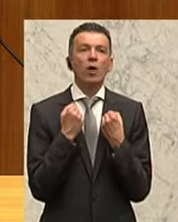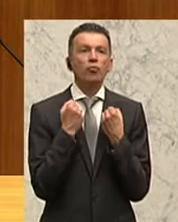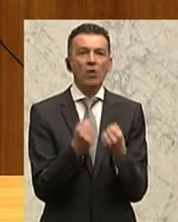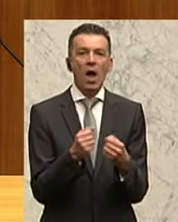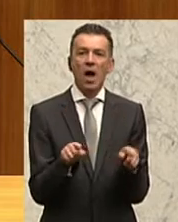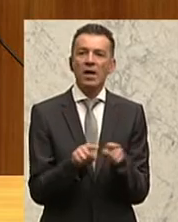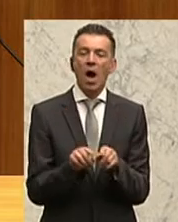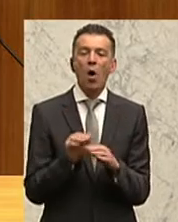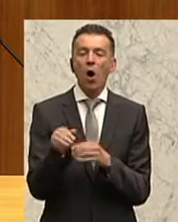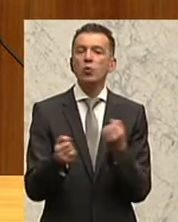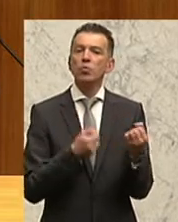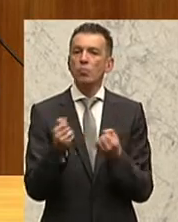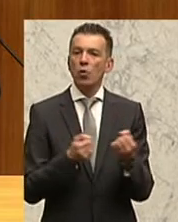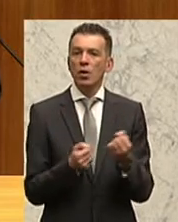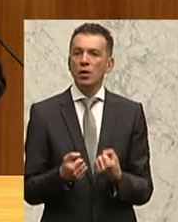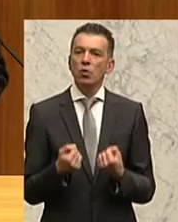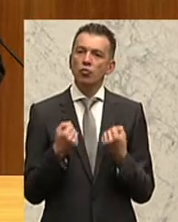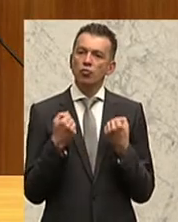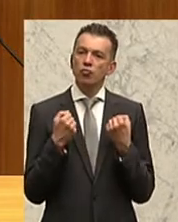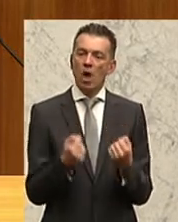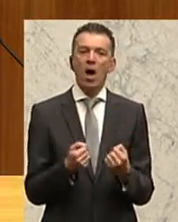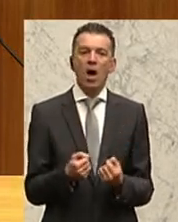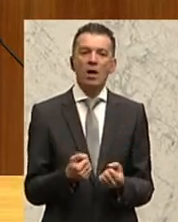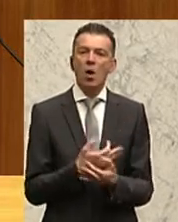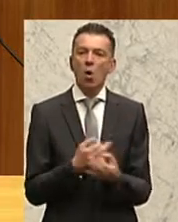außenpolitisch ein starker Player ist, ohne dabei die Soldaten zu